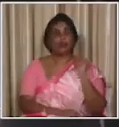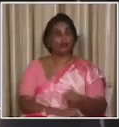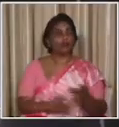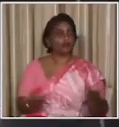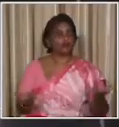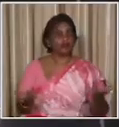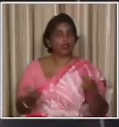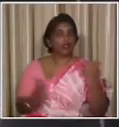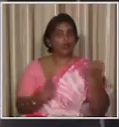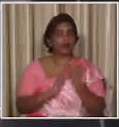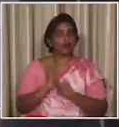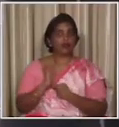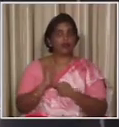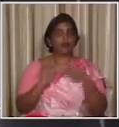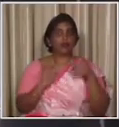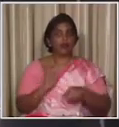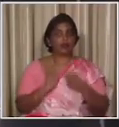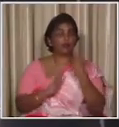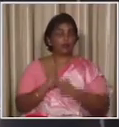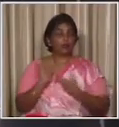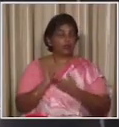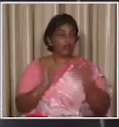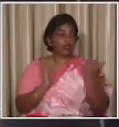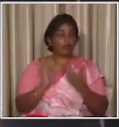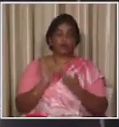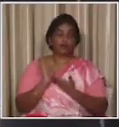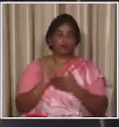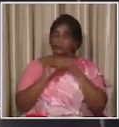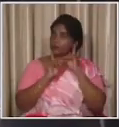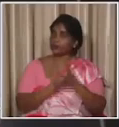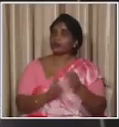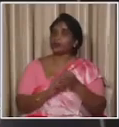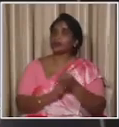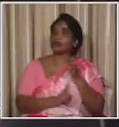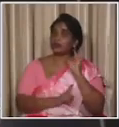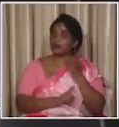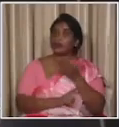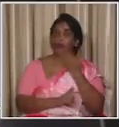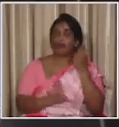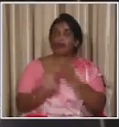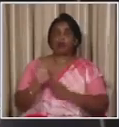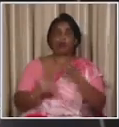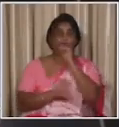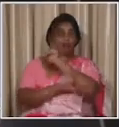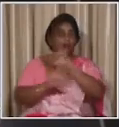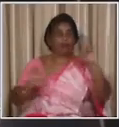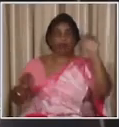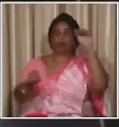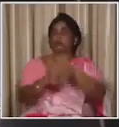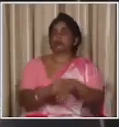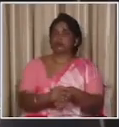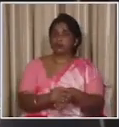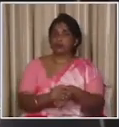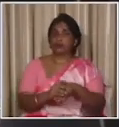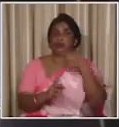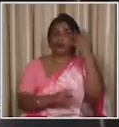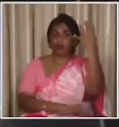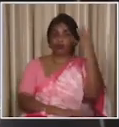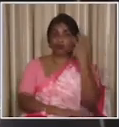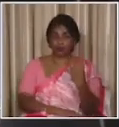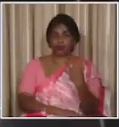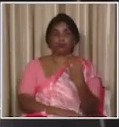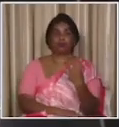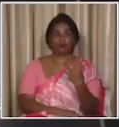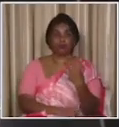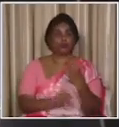අද මොකදගෙන හල් තියෙන අලුත් නීතිය? අදගෙන හල්ලා තියෙන අලුත් නීති අනුව සභාපතිවරයට පුළුවන් අවුරුදු 16ක් යනකම් ඉන්න. හතරේව දෙකක්